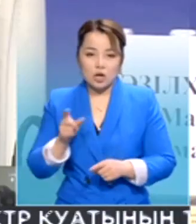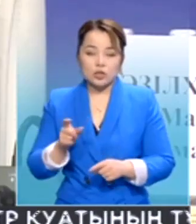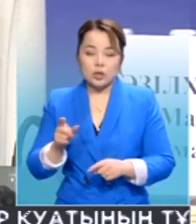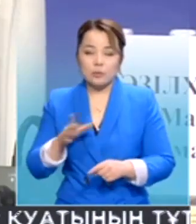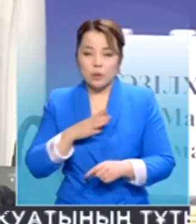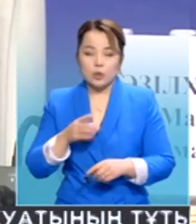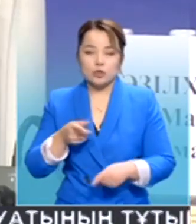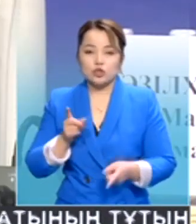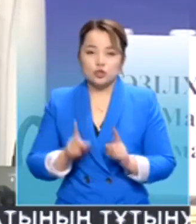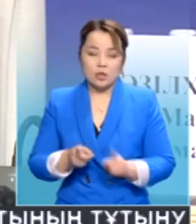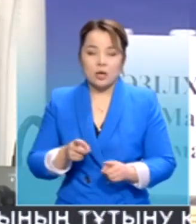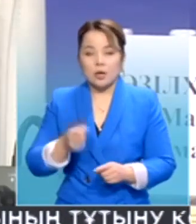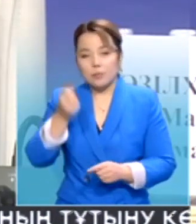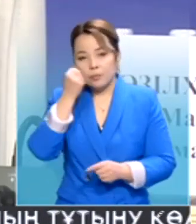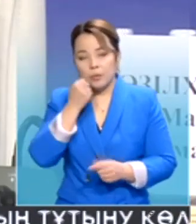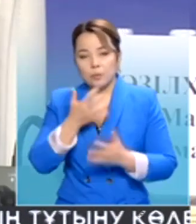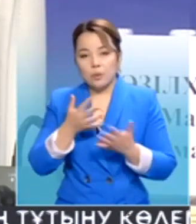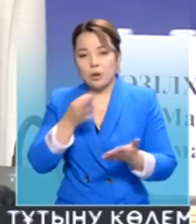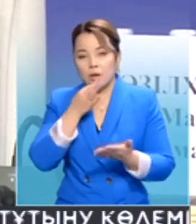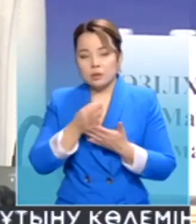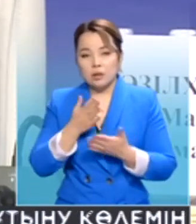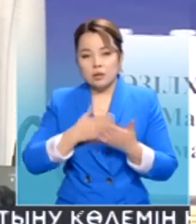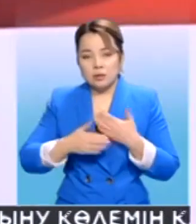шынайы ықылас пен ризашылық білдіреміз.